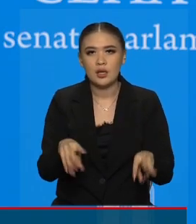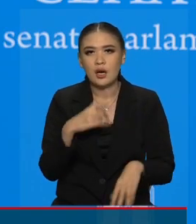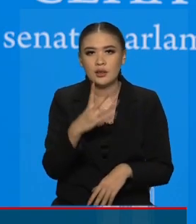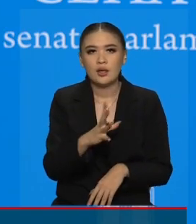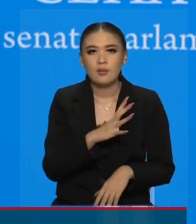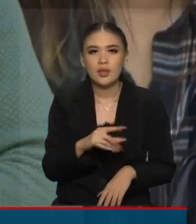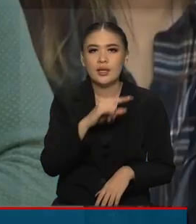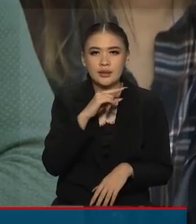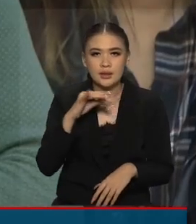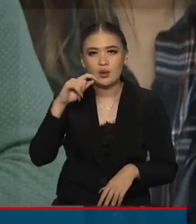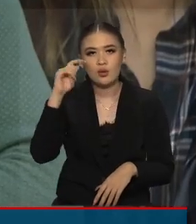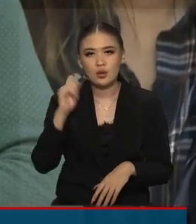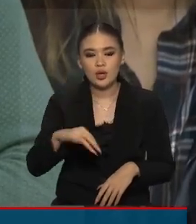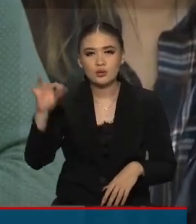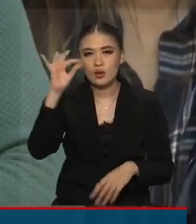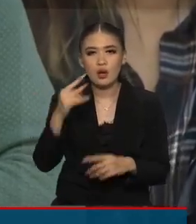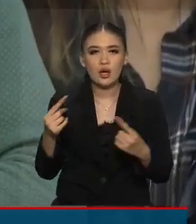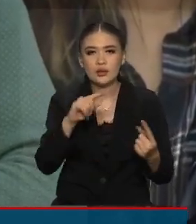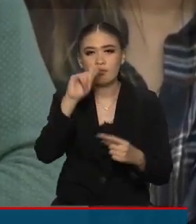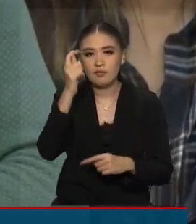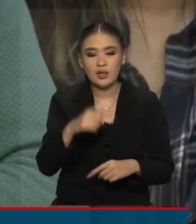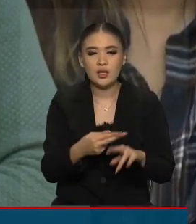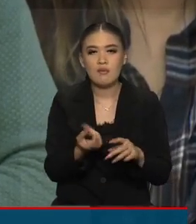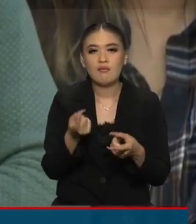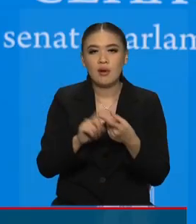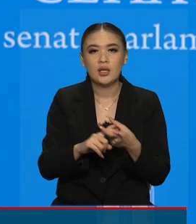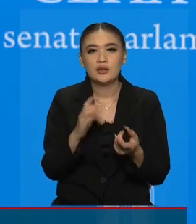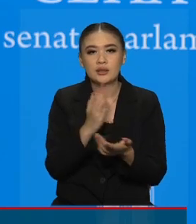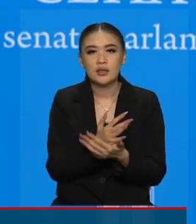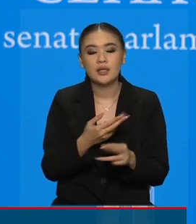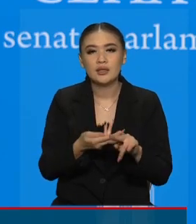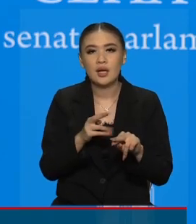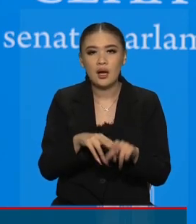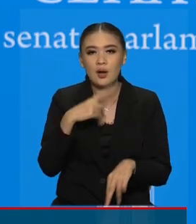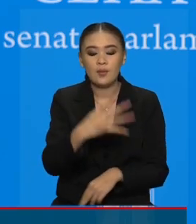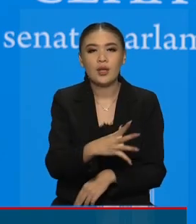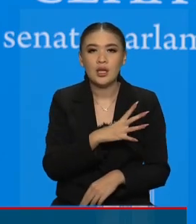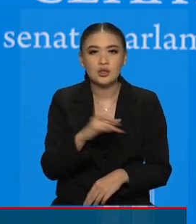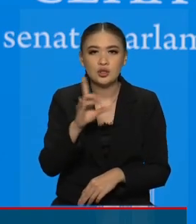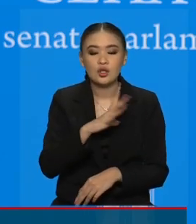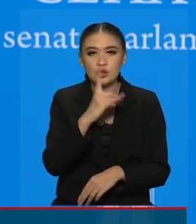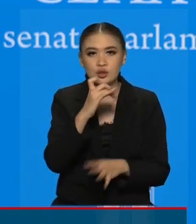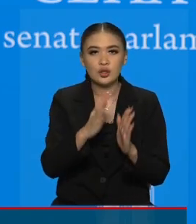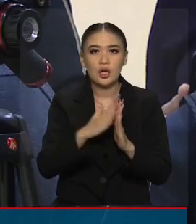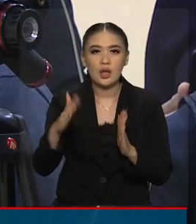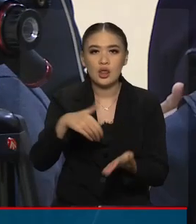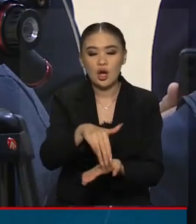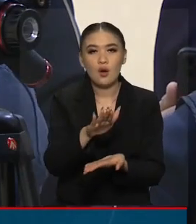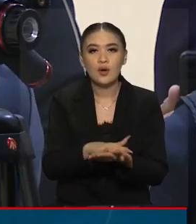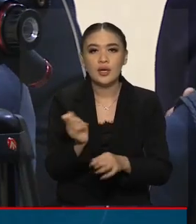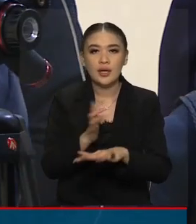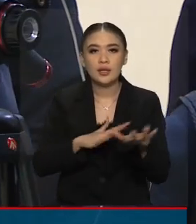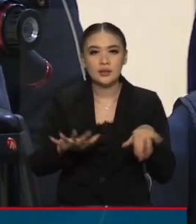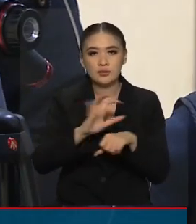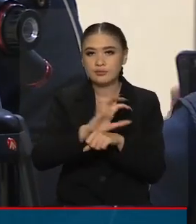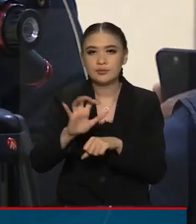Әңгіме Ресей мен Украина арасындағы қақтығысқа байланысты болып отыр. Айта кету керек, аталған 100-ден аса тауар елде